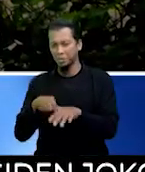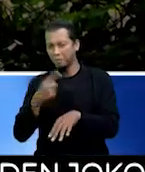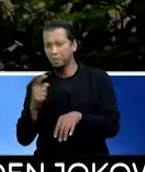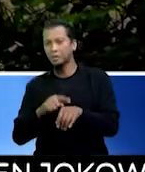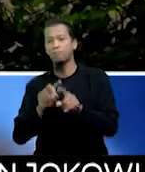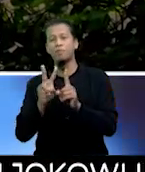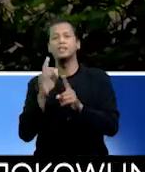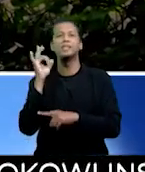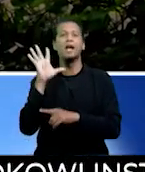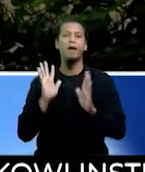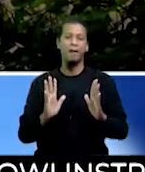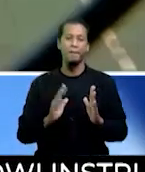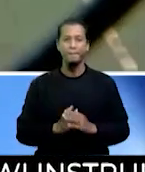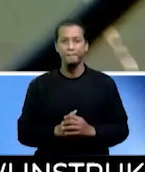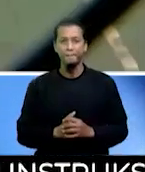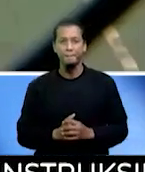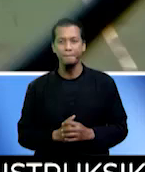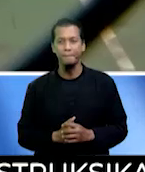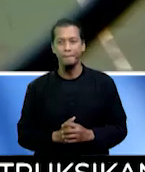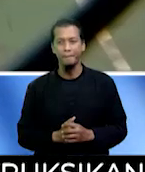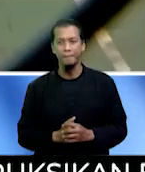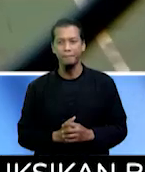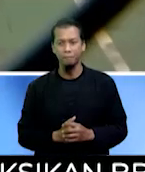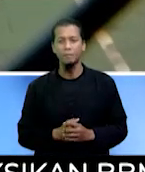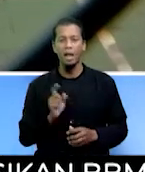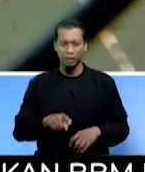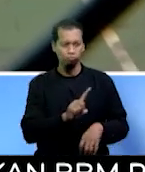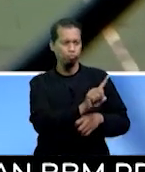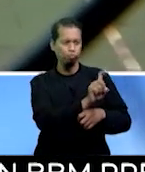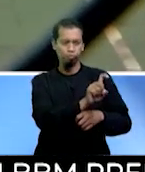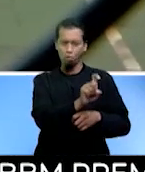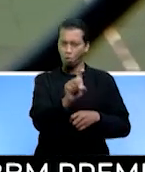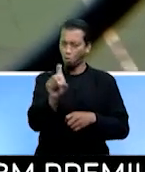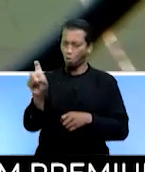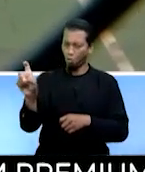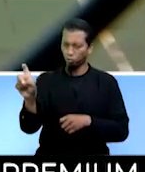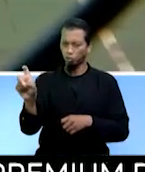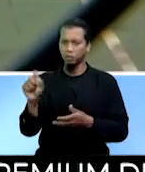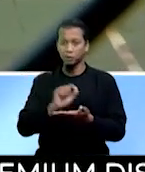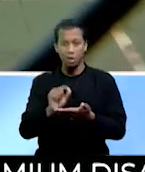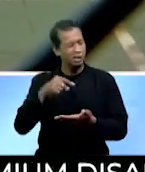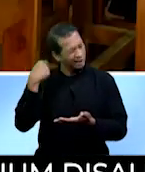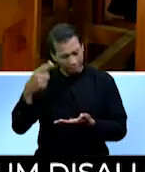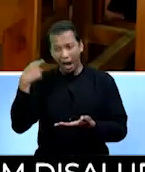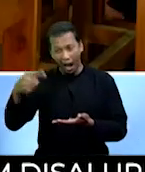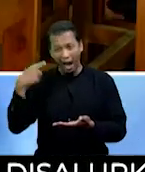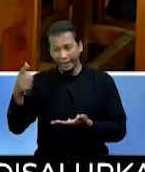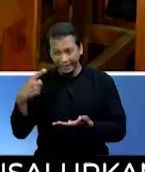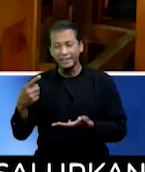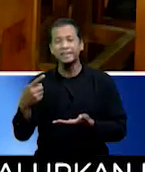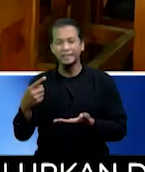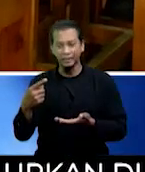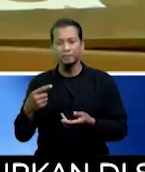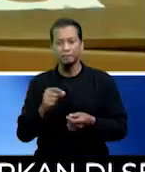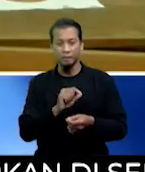siang. Adapun untuk disinfektan sendiri dilakukan oleh pihak sekolah setiap hari sebelum dan juga setelah kegiatan belajar